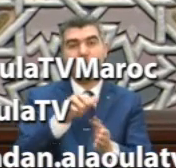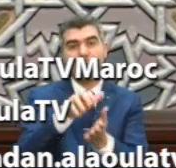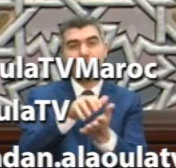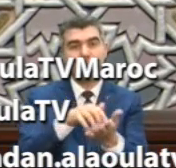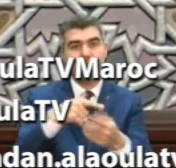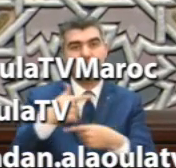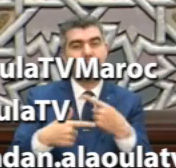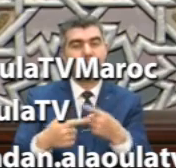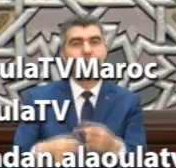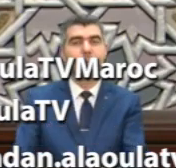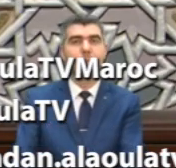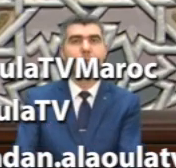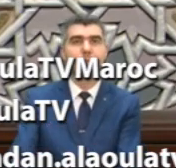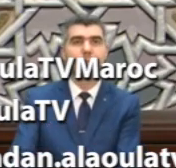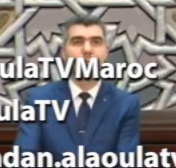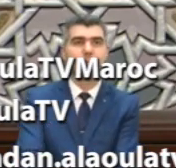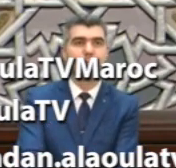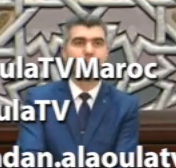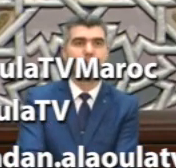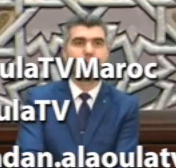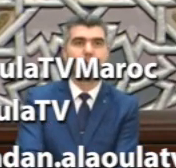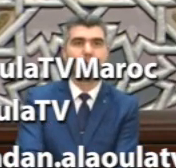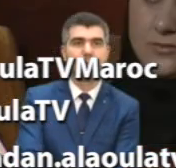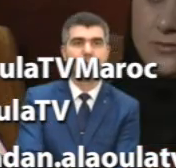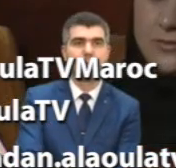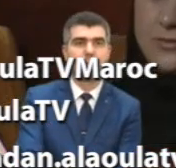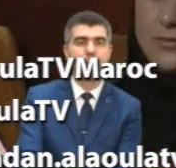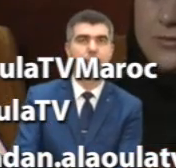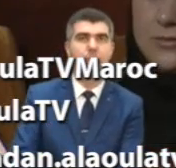والمعاصرة. تفضل السيد النائب.